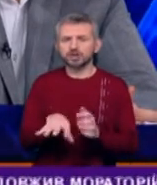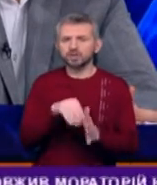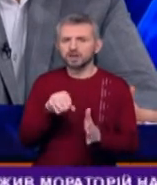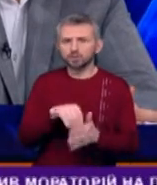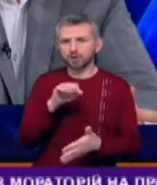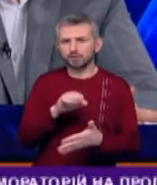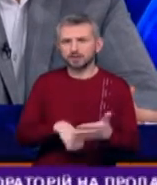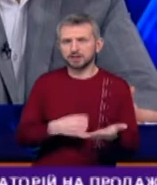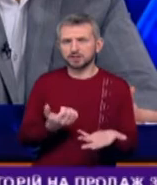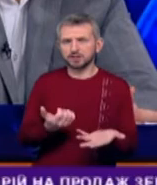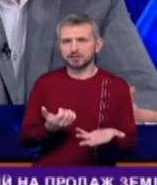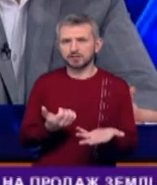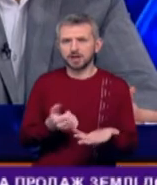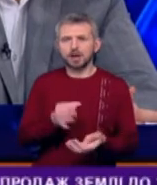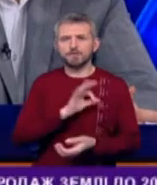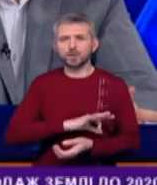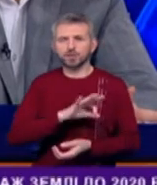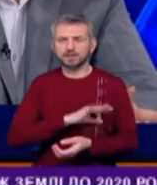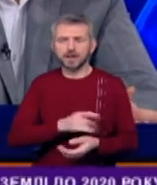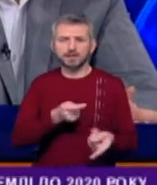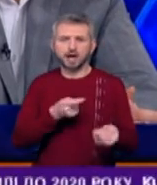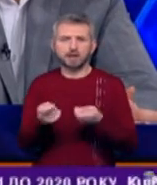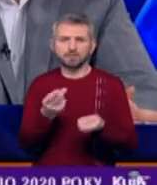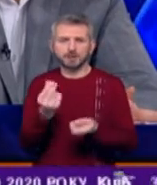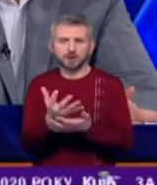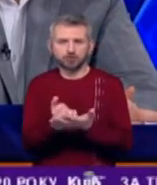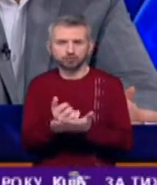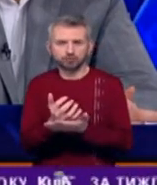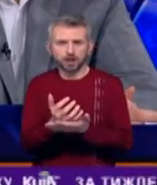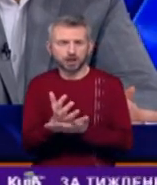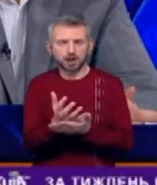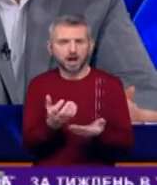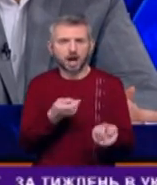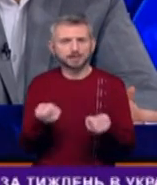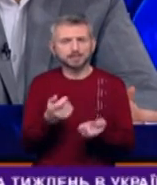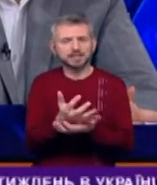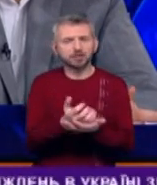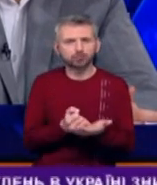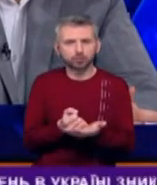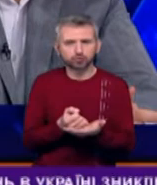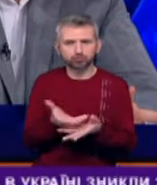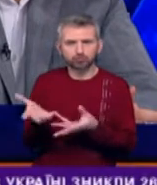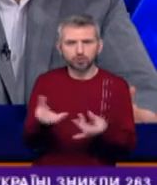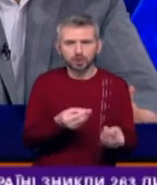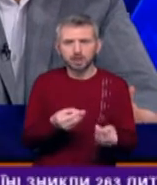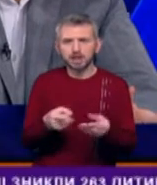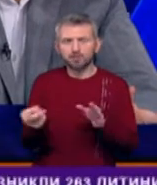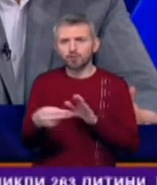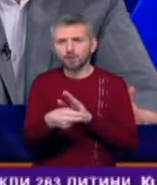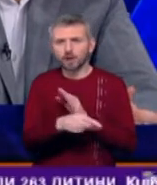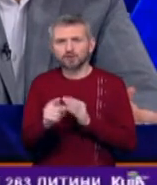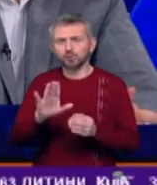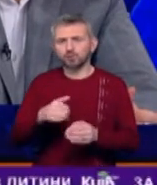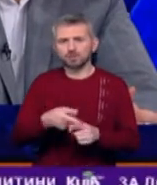від використання адмінресурсу, від такого роду провокацій, щоб це було дійсно